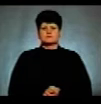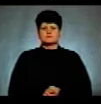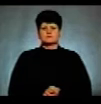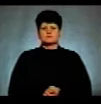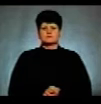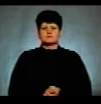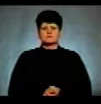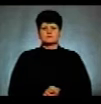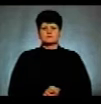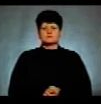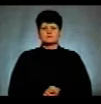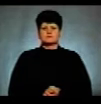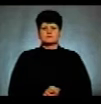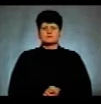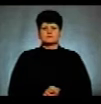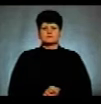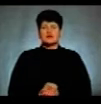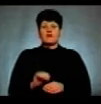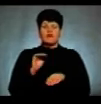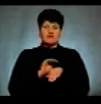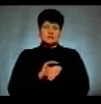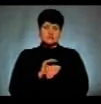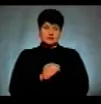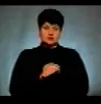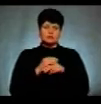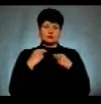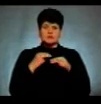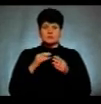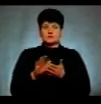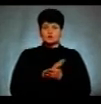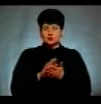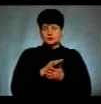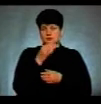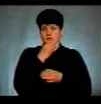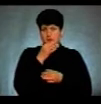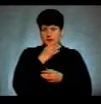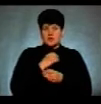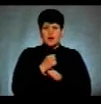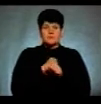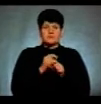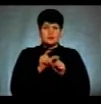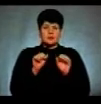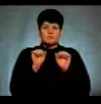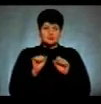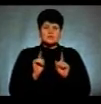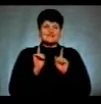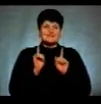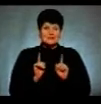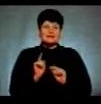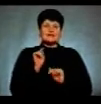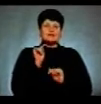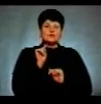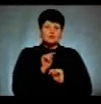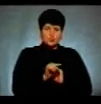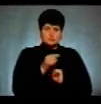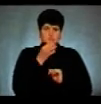Можна давати відповідь, так? Так, звичайно, скажіть, будь ласка. Фактично, відпустити безкоштовно лікарський засіб аптечний заклад може тільки той лікарський